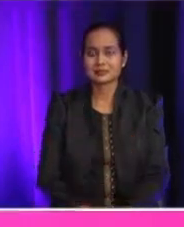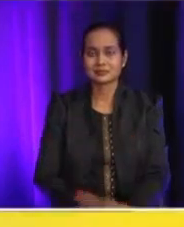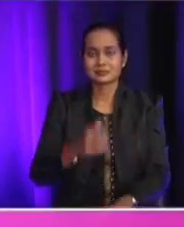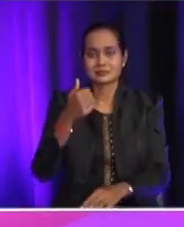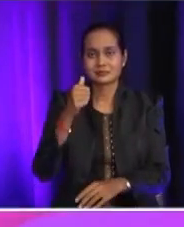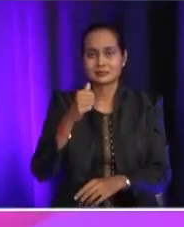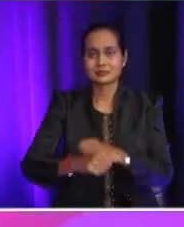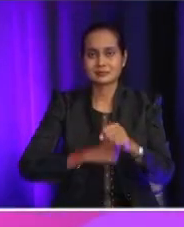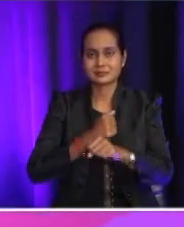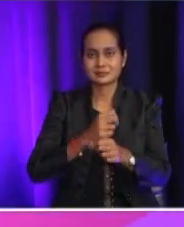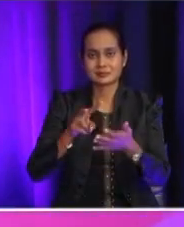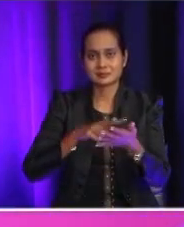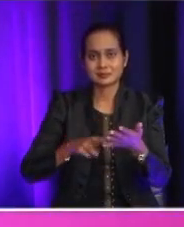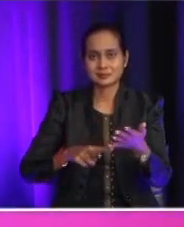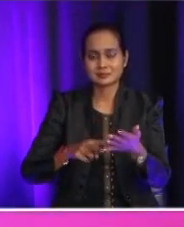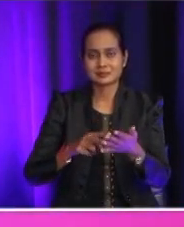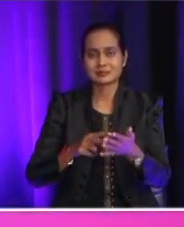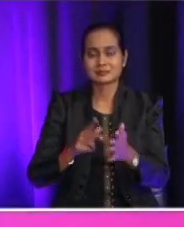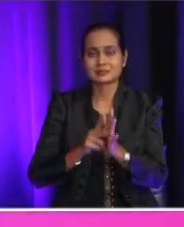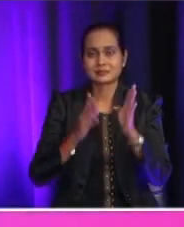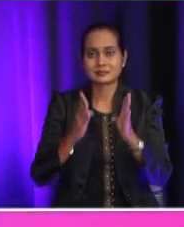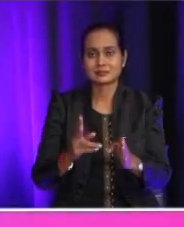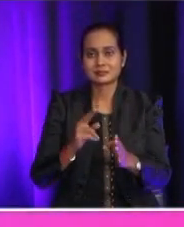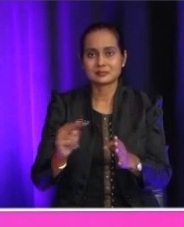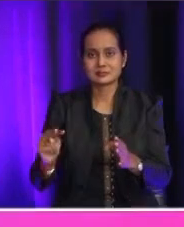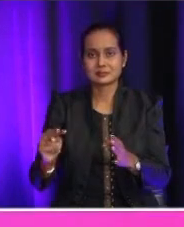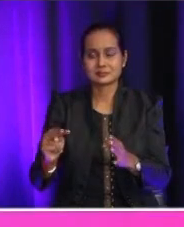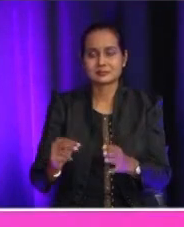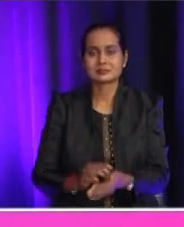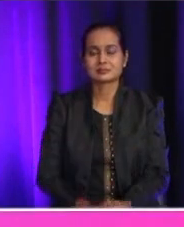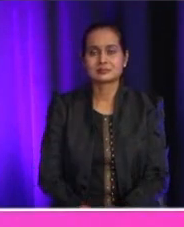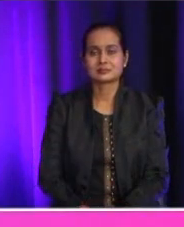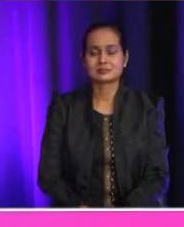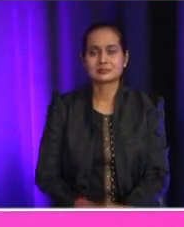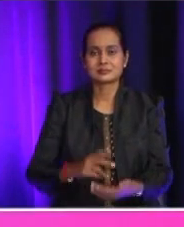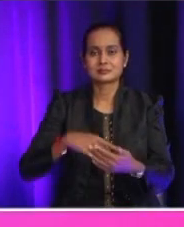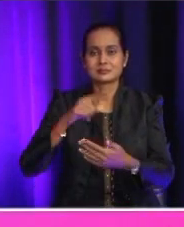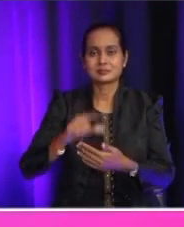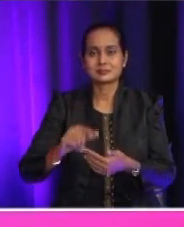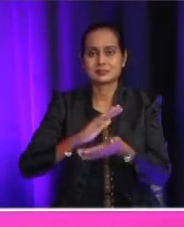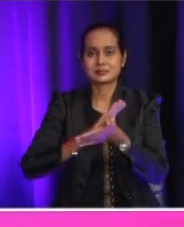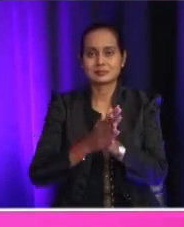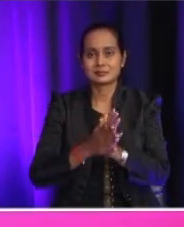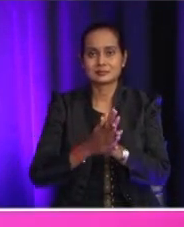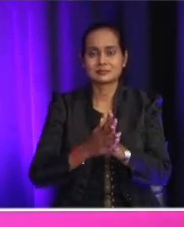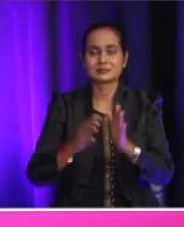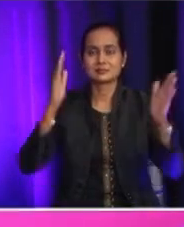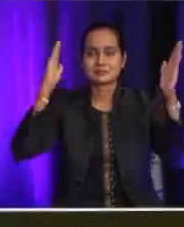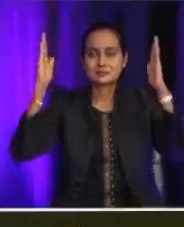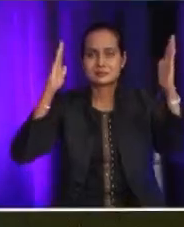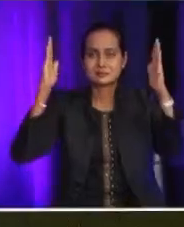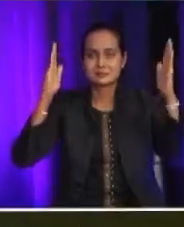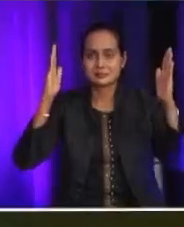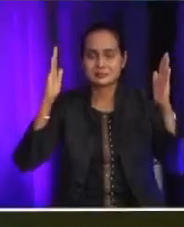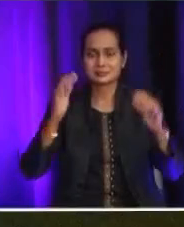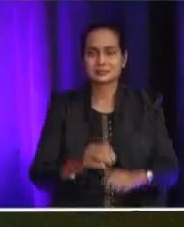Bagi saya, dekat membaca kebangsaan ialah program menjadikan Malaysia negara membaca menjelang 2030, cikgu. Ui, kenapa jawapan